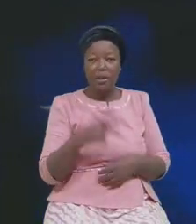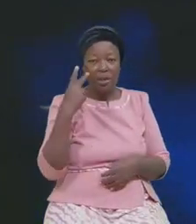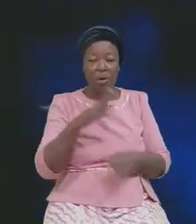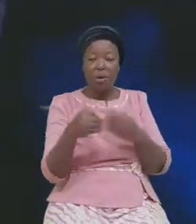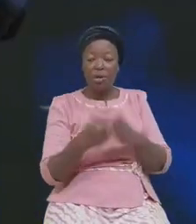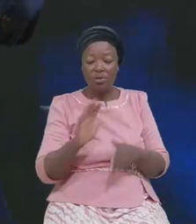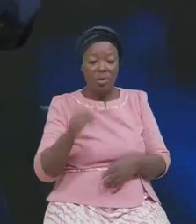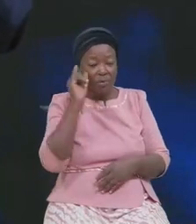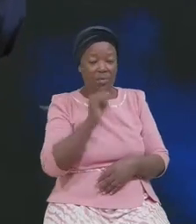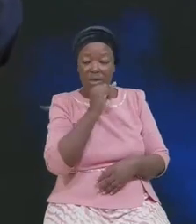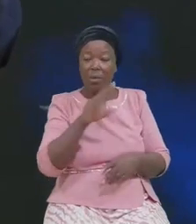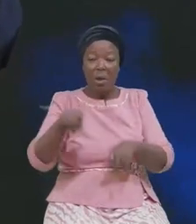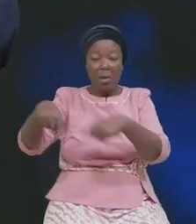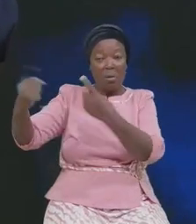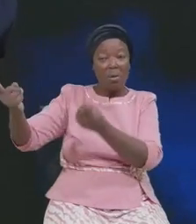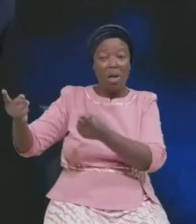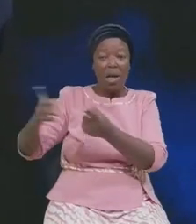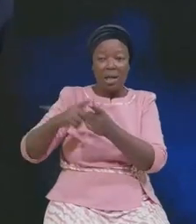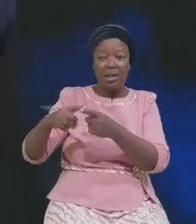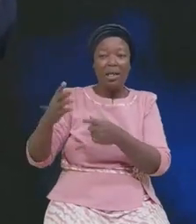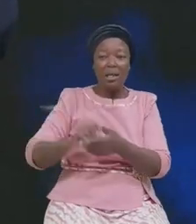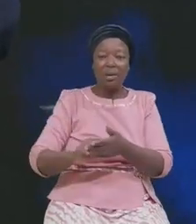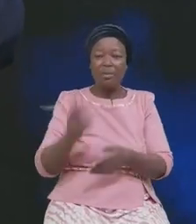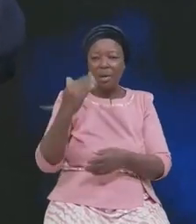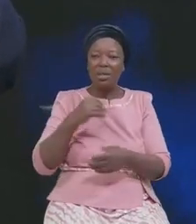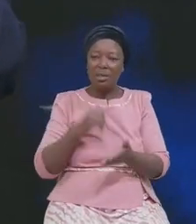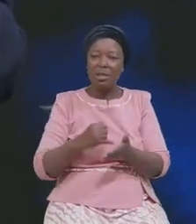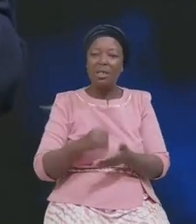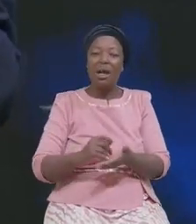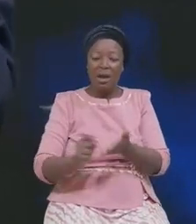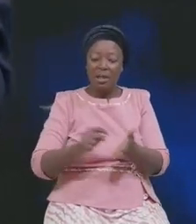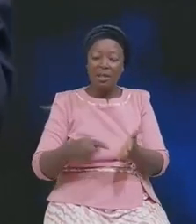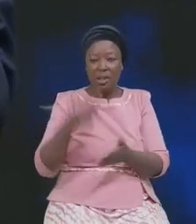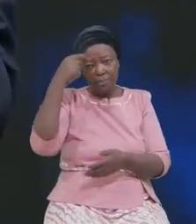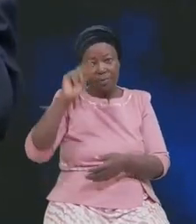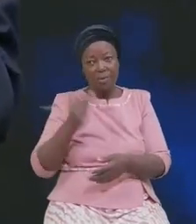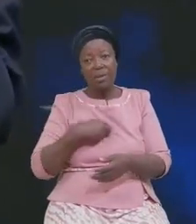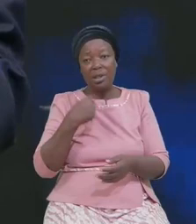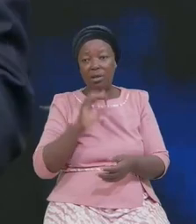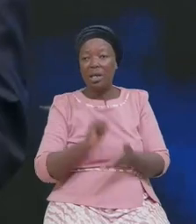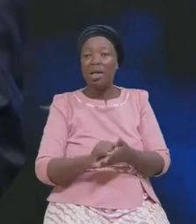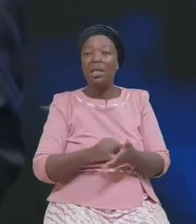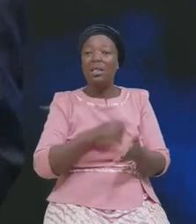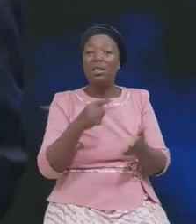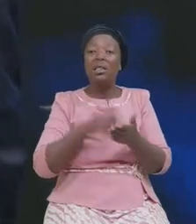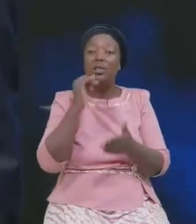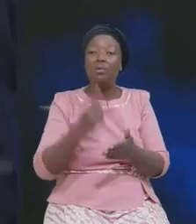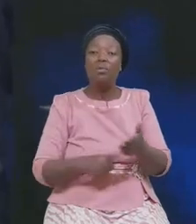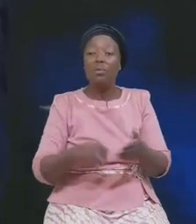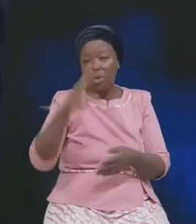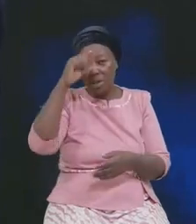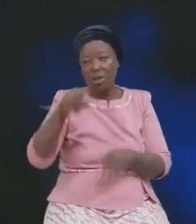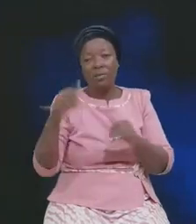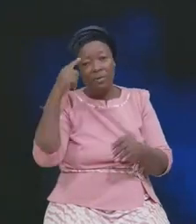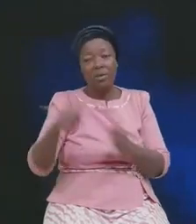déjà. Mais pourquoi il écrit encore ceci pour nous? Il dit que c'est ce qu'il avait fait pour votre frère, votre